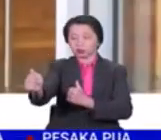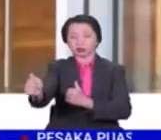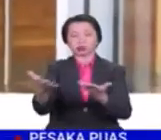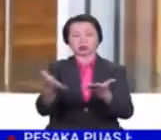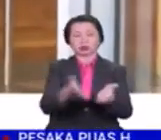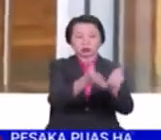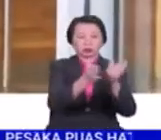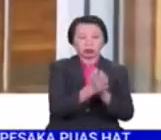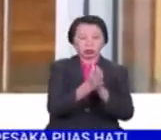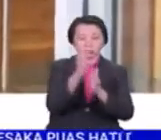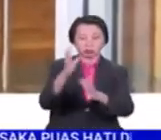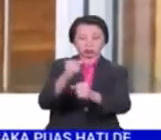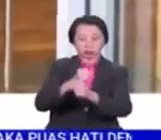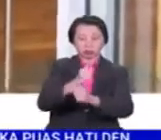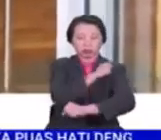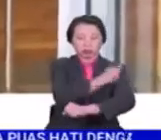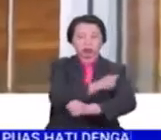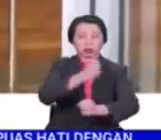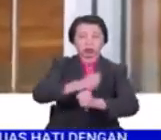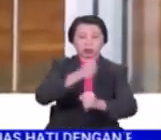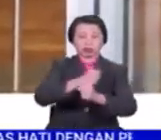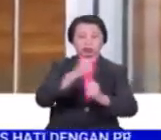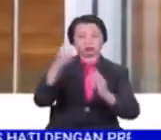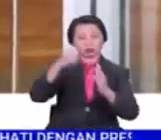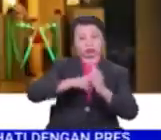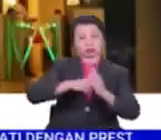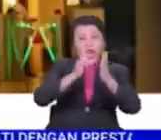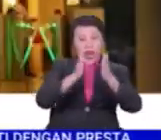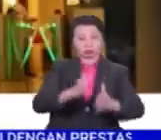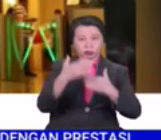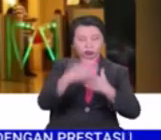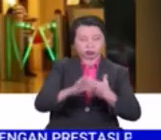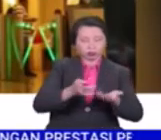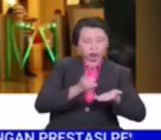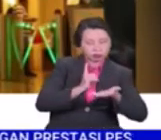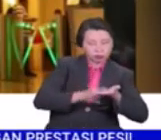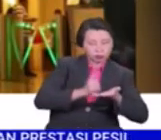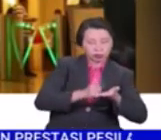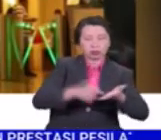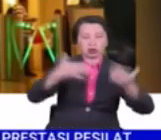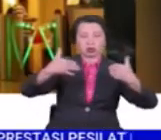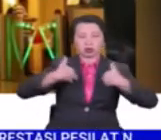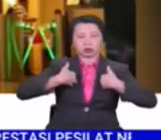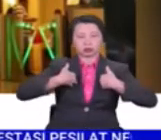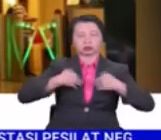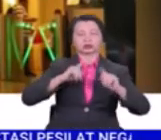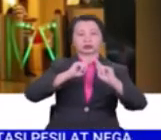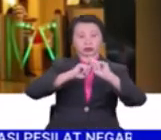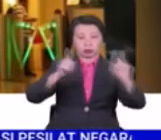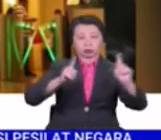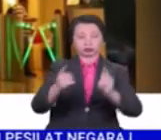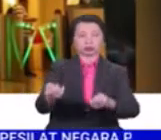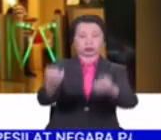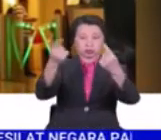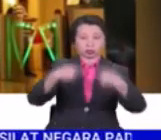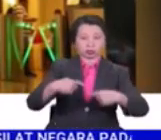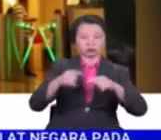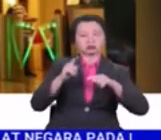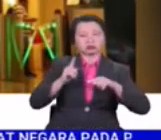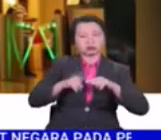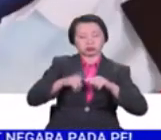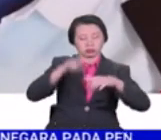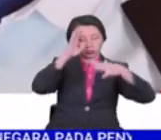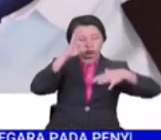bagi mendapatkan tenaga kerja berkenaan boleh dibuat selepas perbincangan tersebut diadakan. Bagaimanapun, kemasukan bergantung